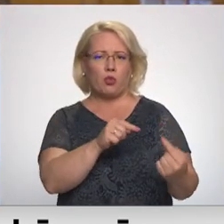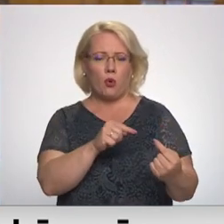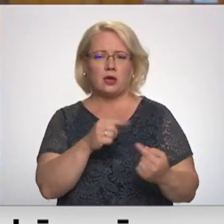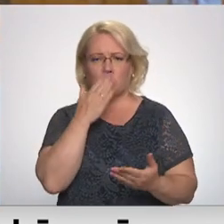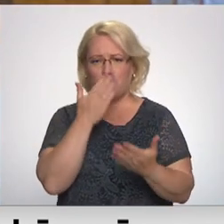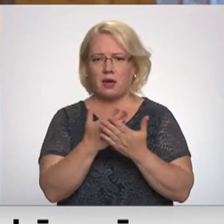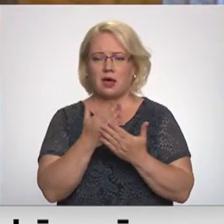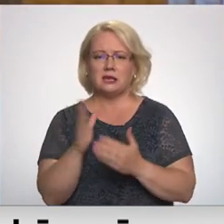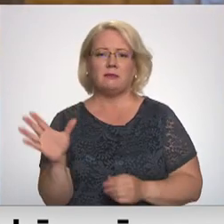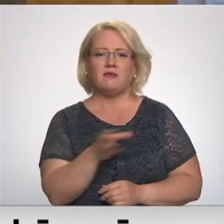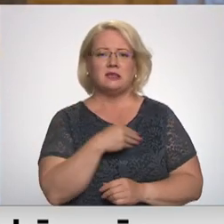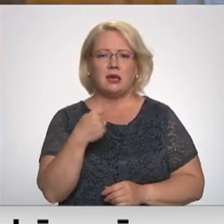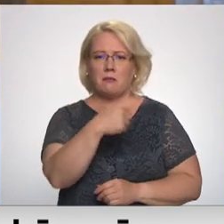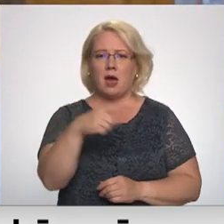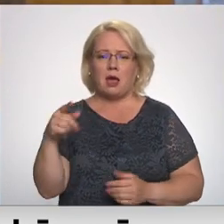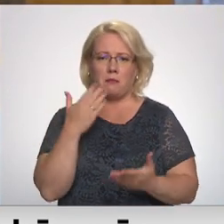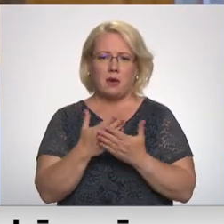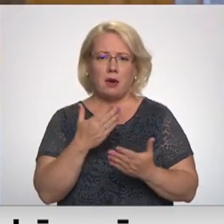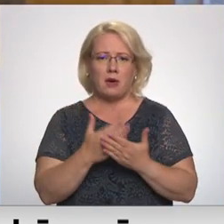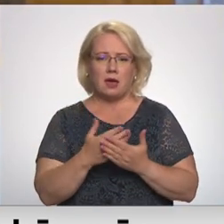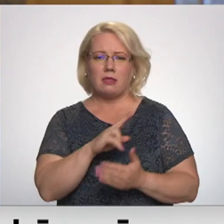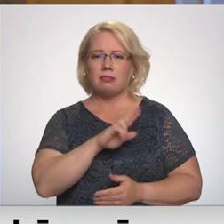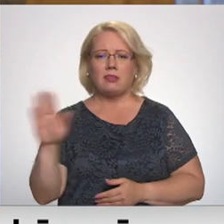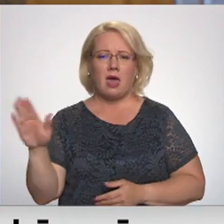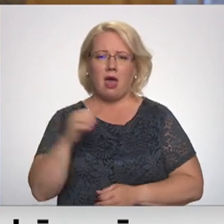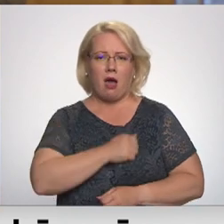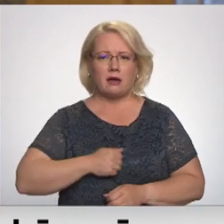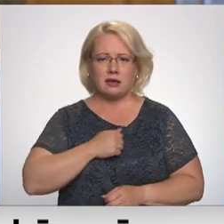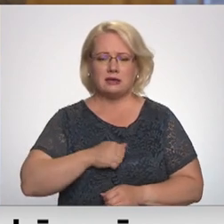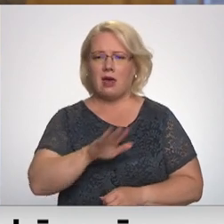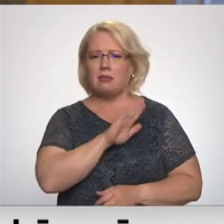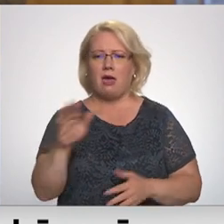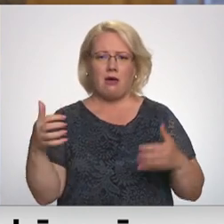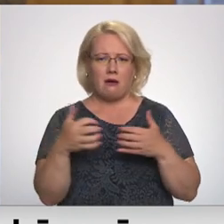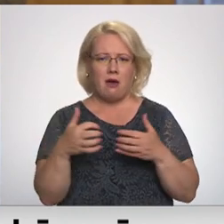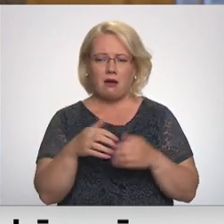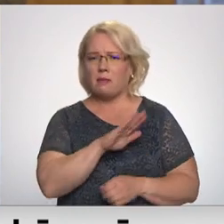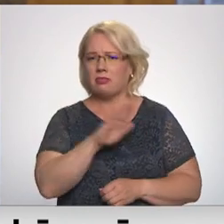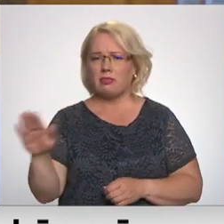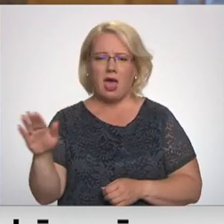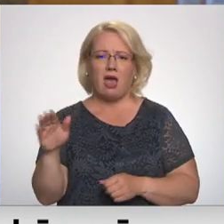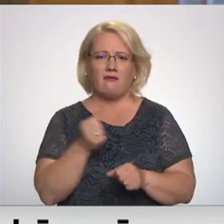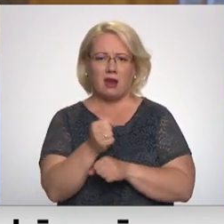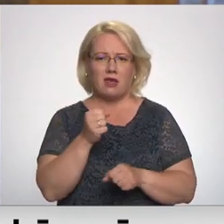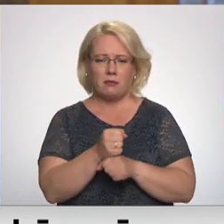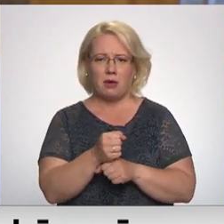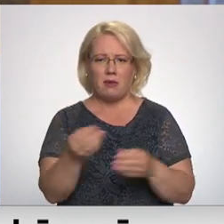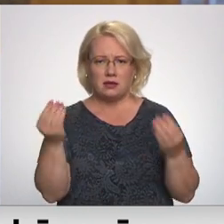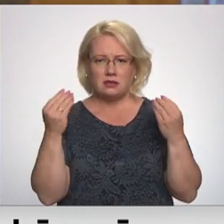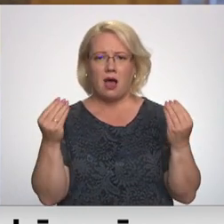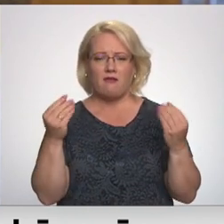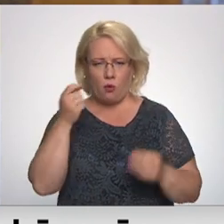parādīsim visiem pārējiem piemēru. Ne agresijai, ne karam, ne vardarbībai. Slava Ukrainai!